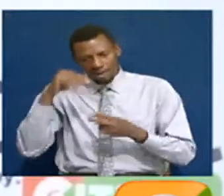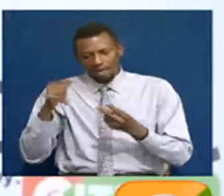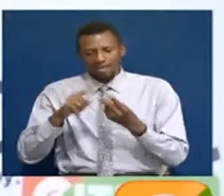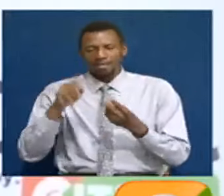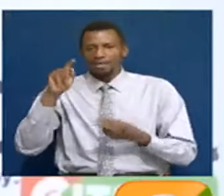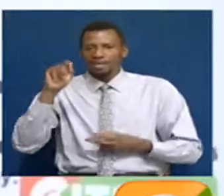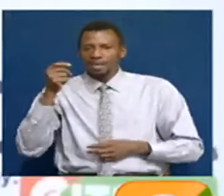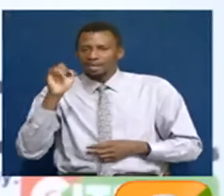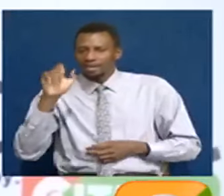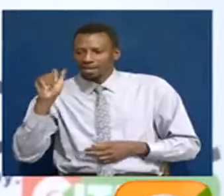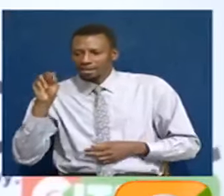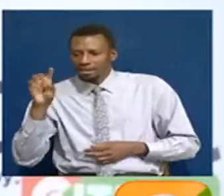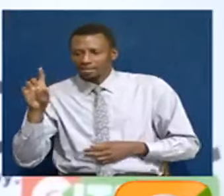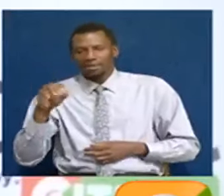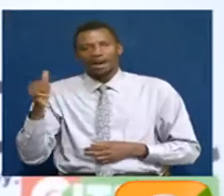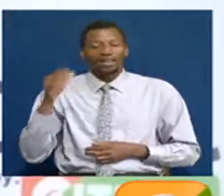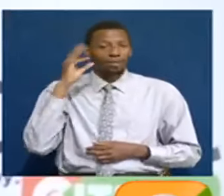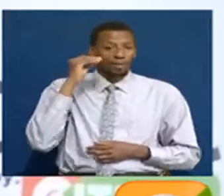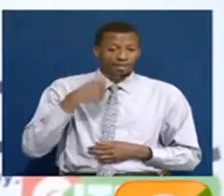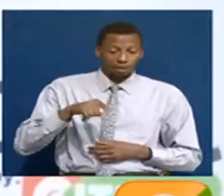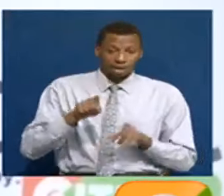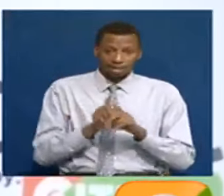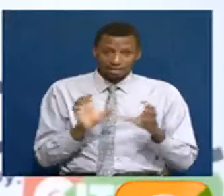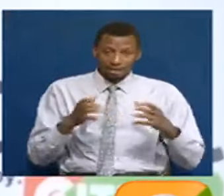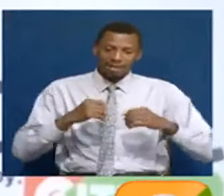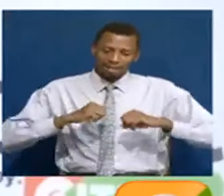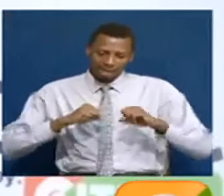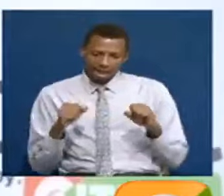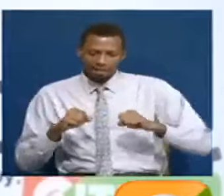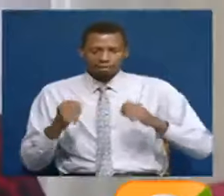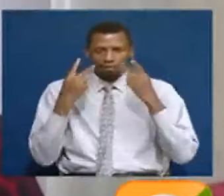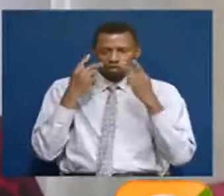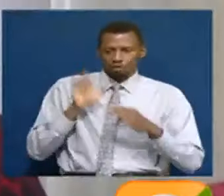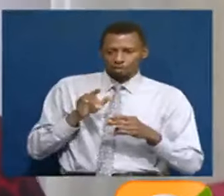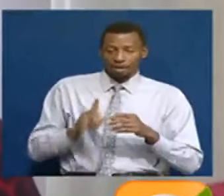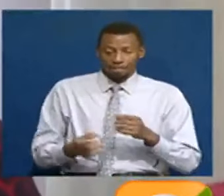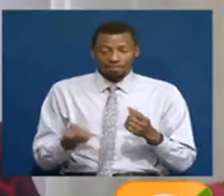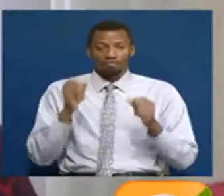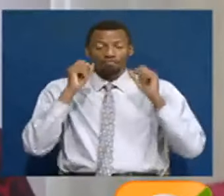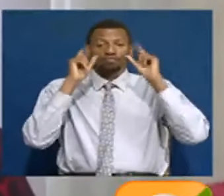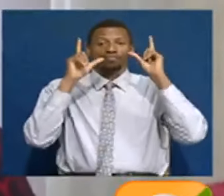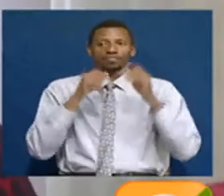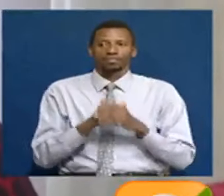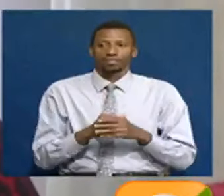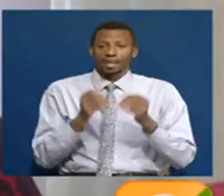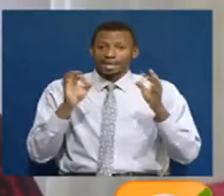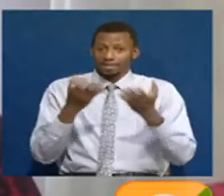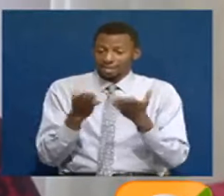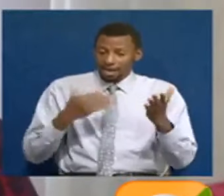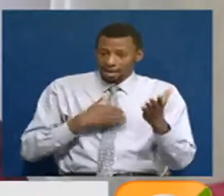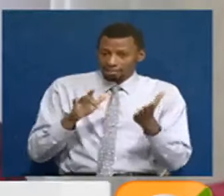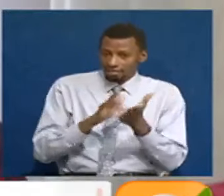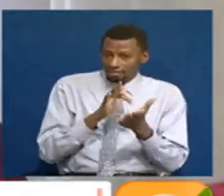wanakuja Mombasa. Kwa hivyo sisi kama kampuni tunafurahia kuona wanawake wameamka. As long as they have a gadget and they're able to